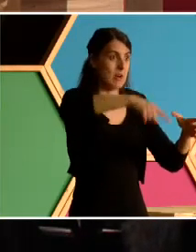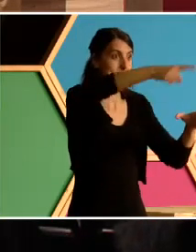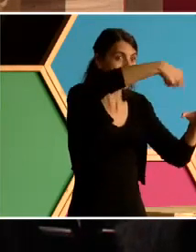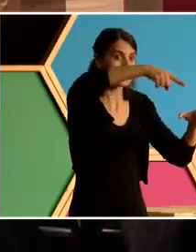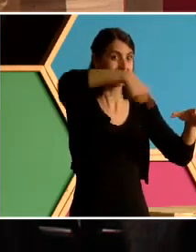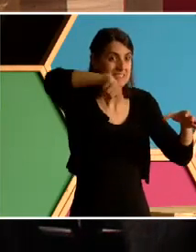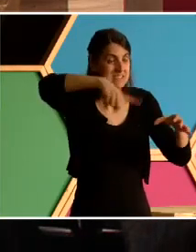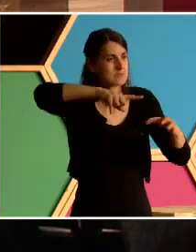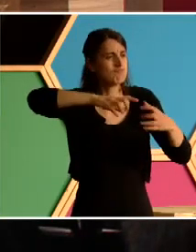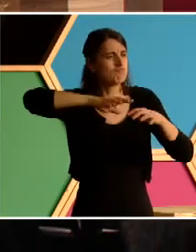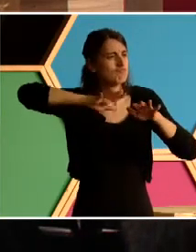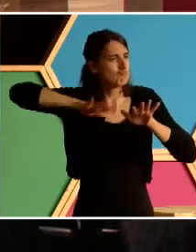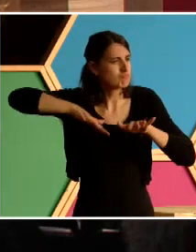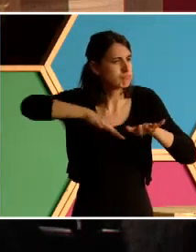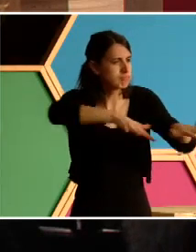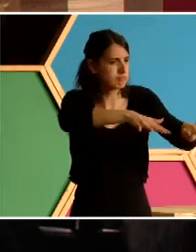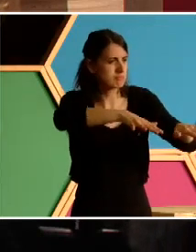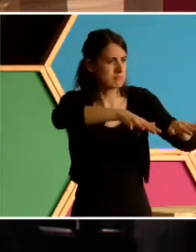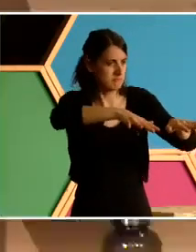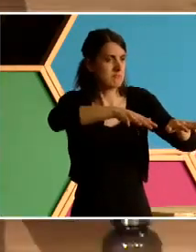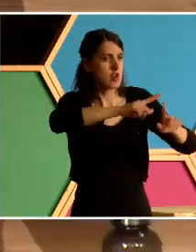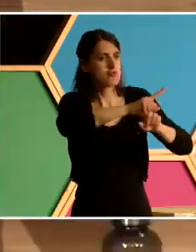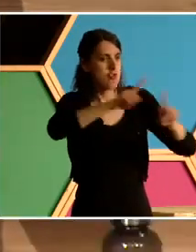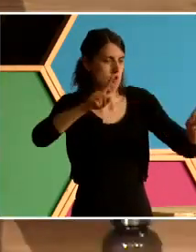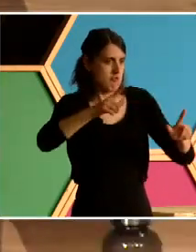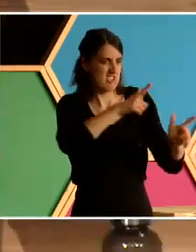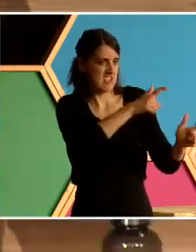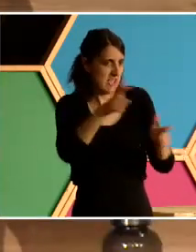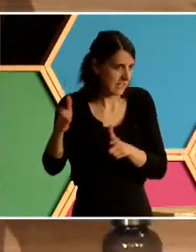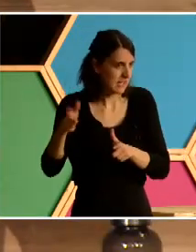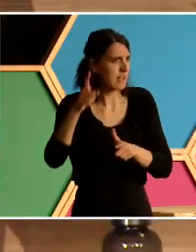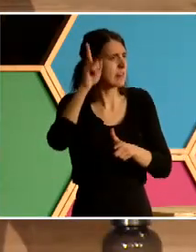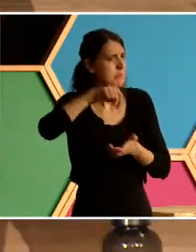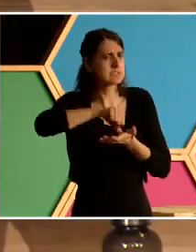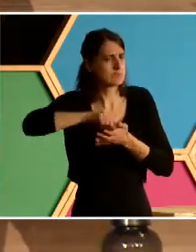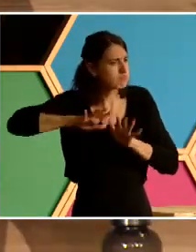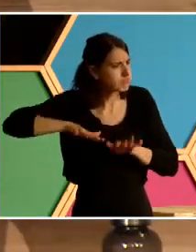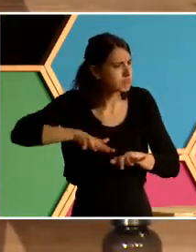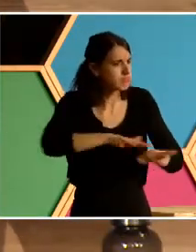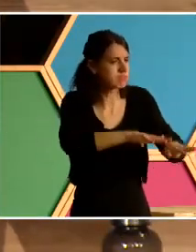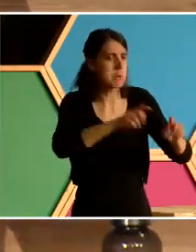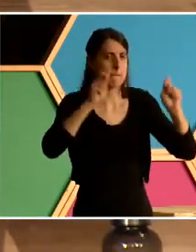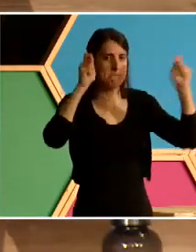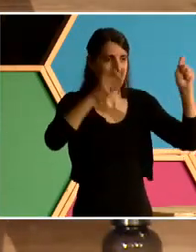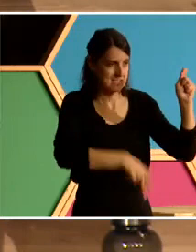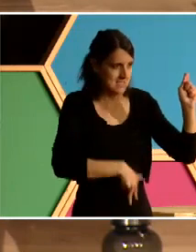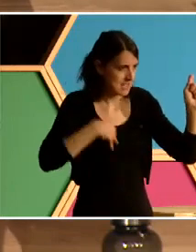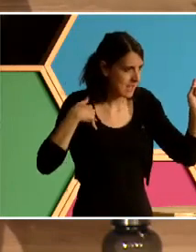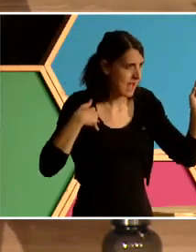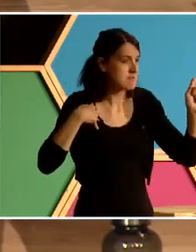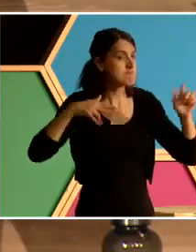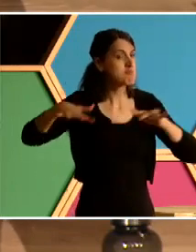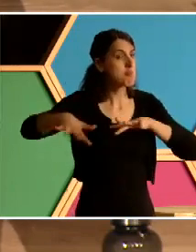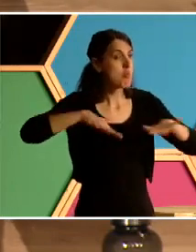la mobilització més gran d'Europa amb el no a la guerra, amb les marees ciutadanes, amb les vagues generals, amb un